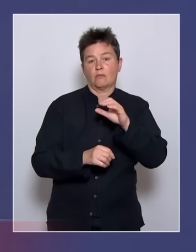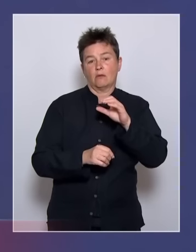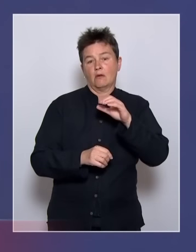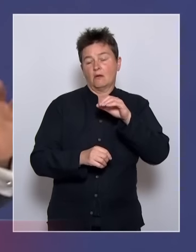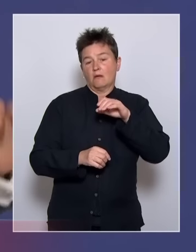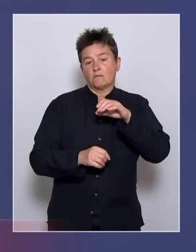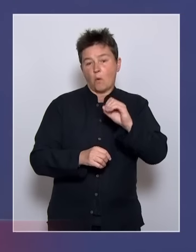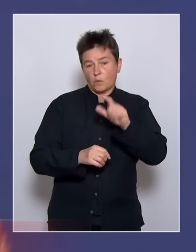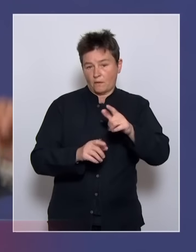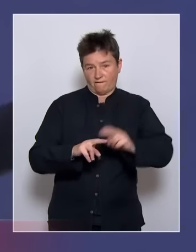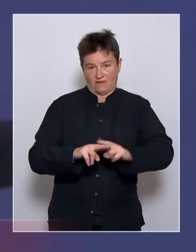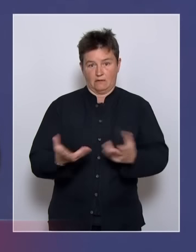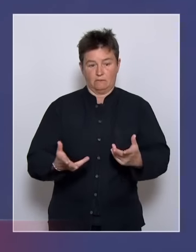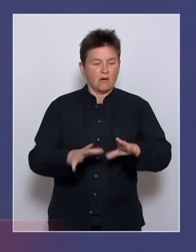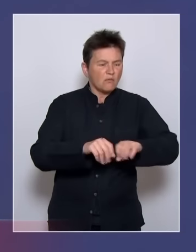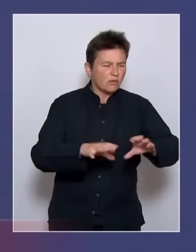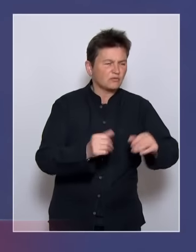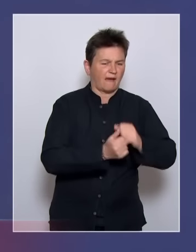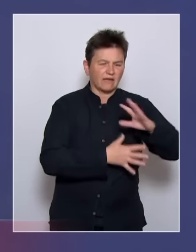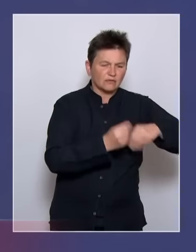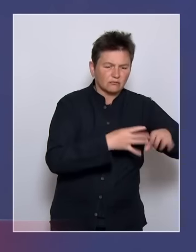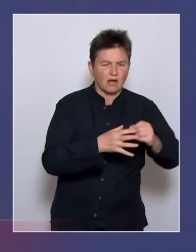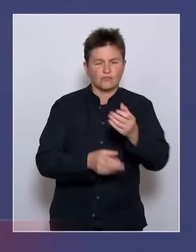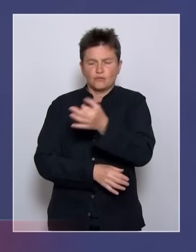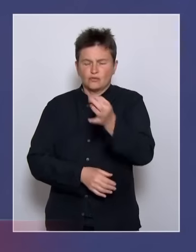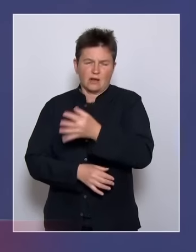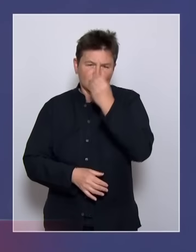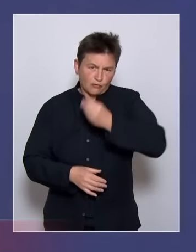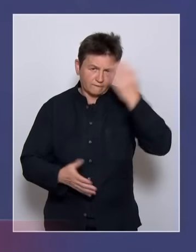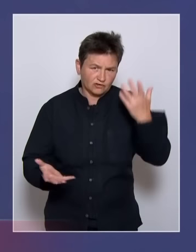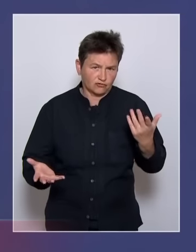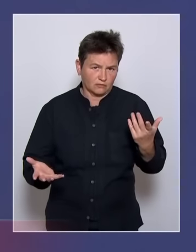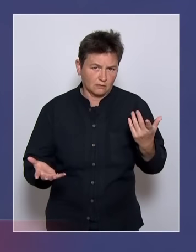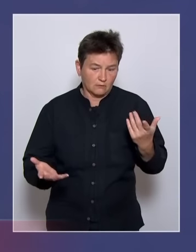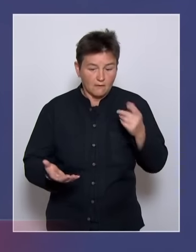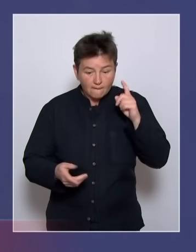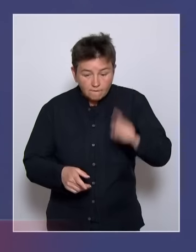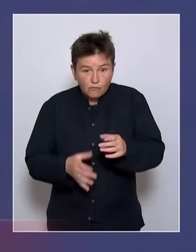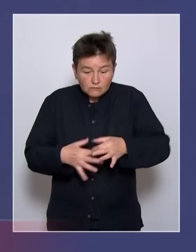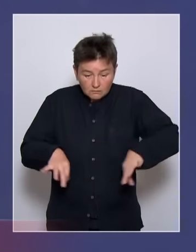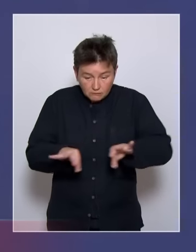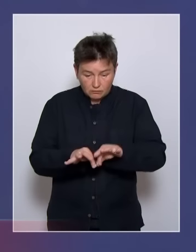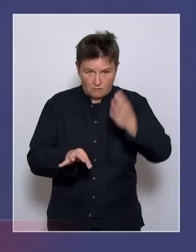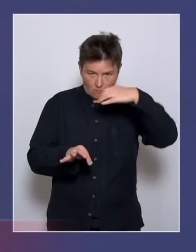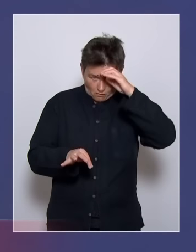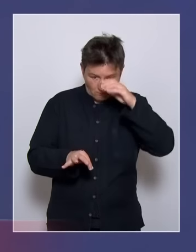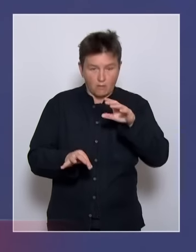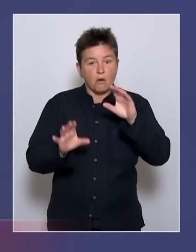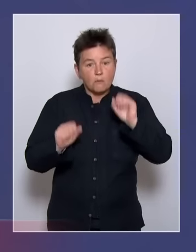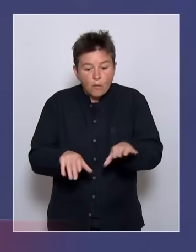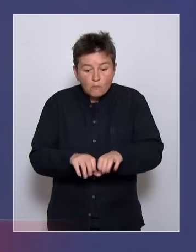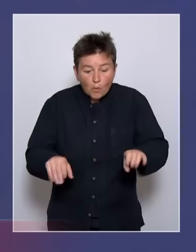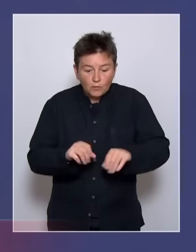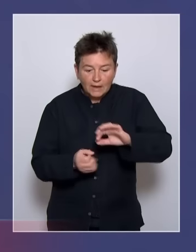faut faire. Qu'importe qu soit produit avec du renouvelable ou du nucléaire, on s'en fiche. Si sur le sol européen, on sait produire des électrons